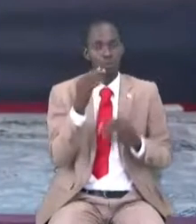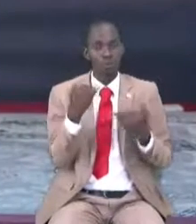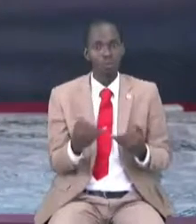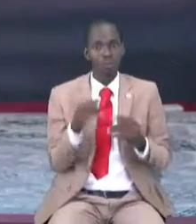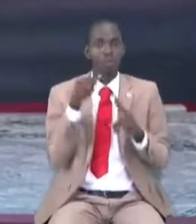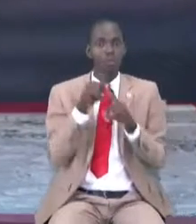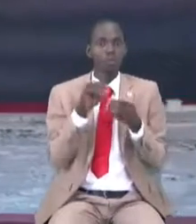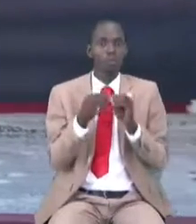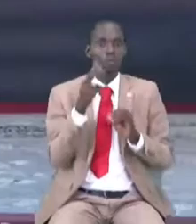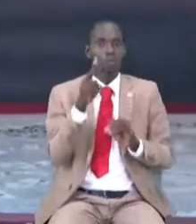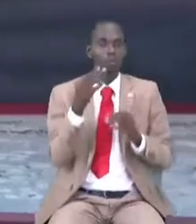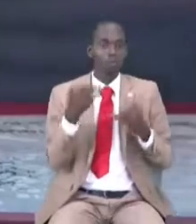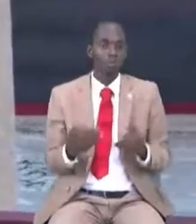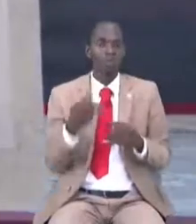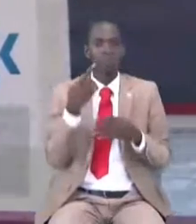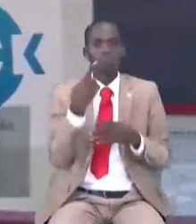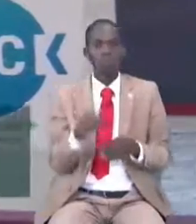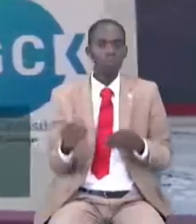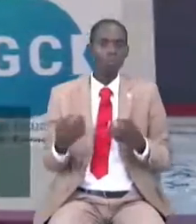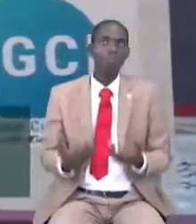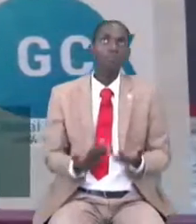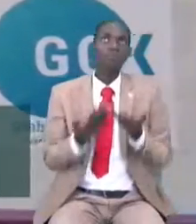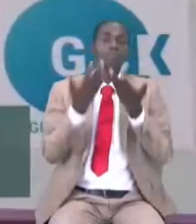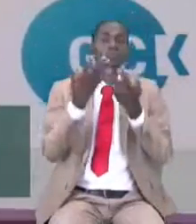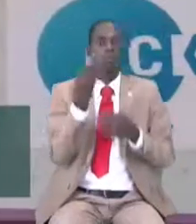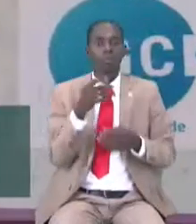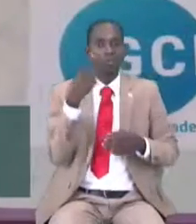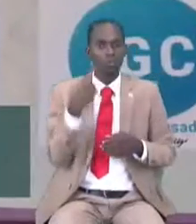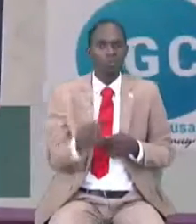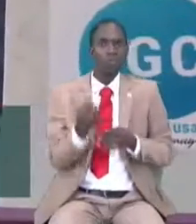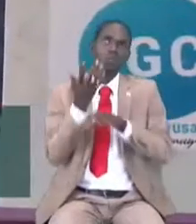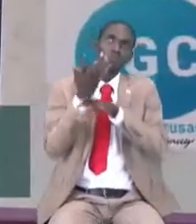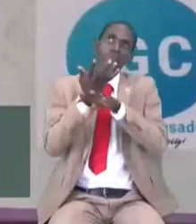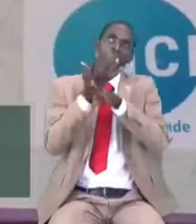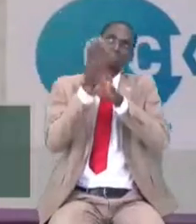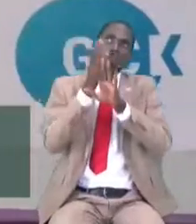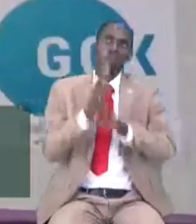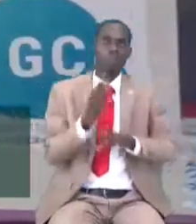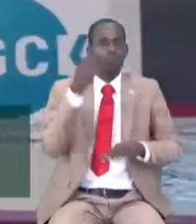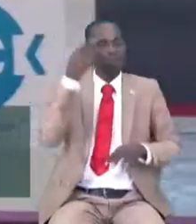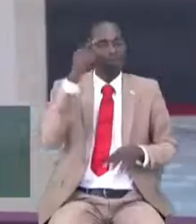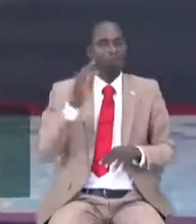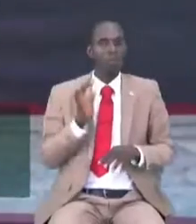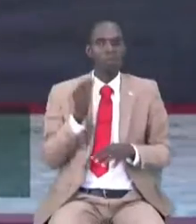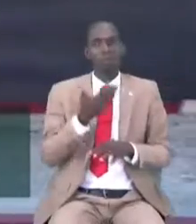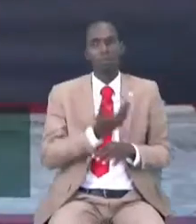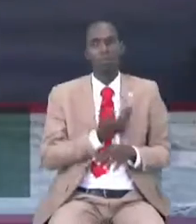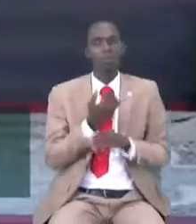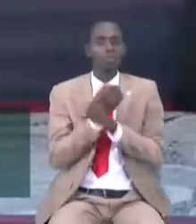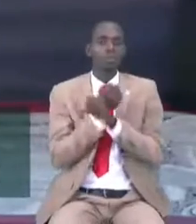Médiateur pour notre salut. Le sacrifice du médiateur pour notre